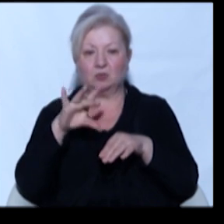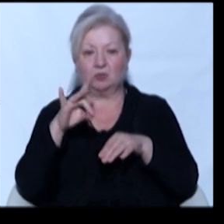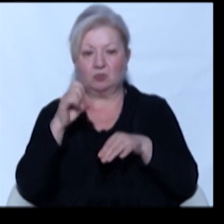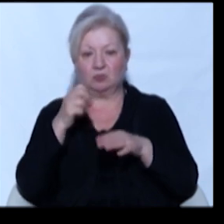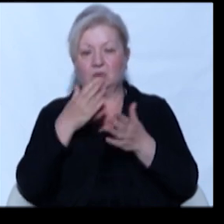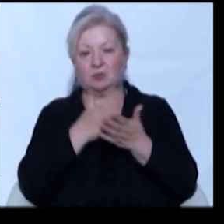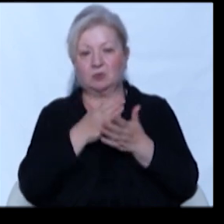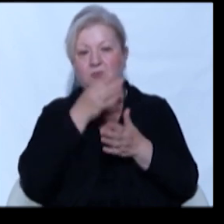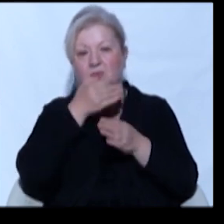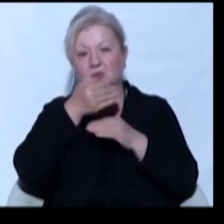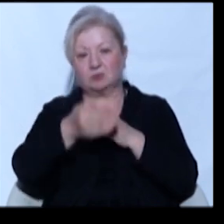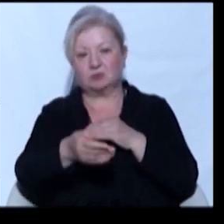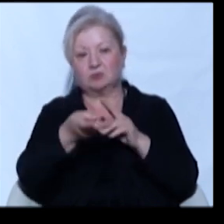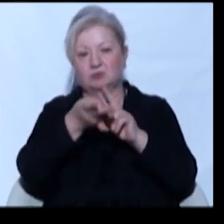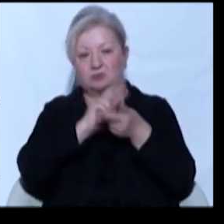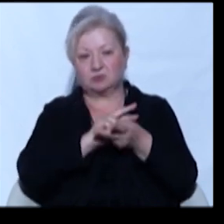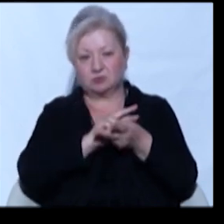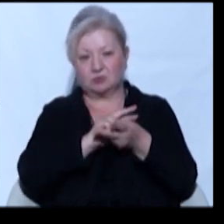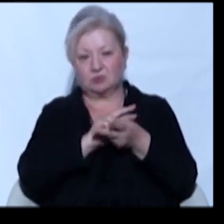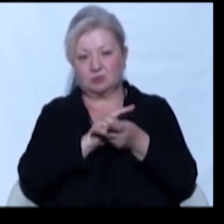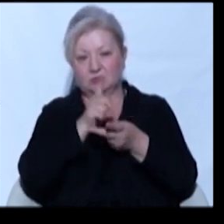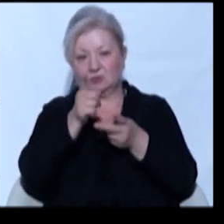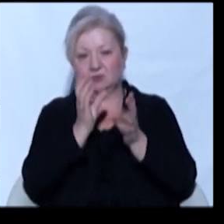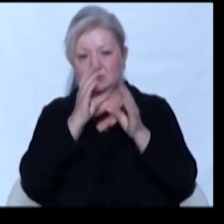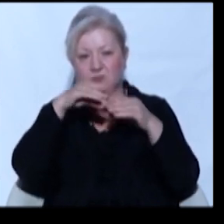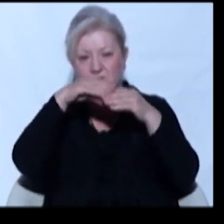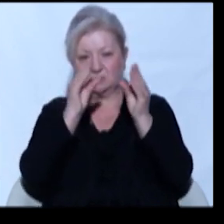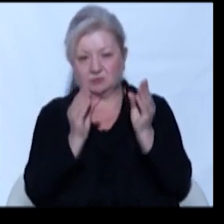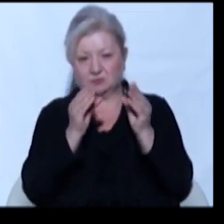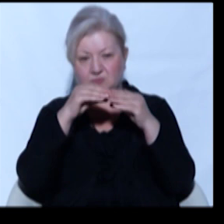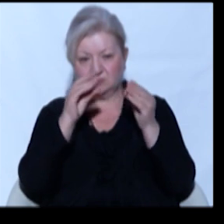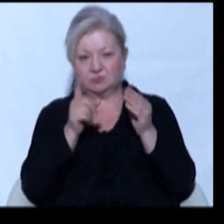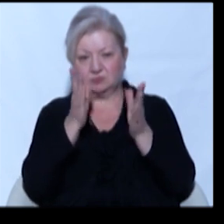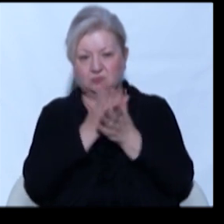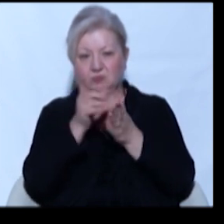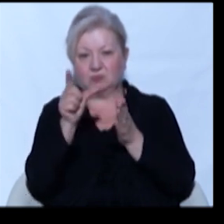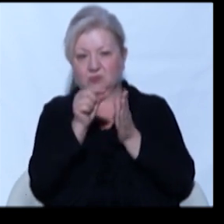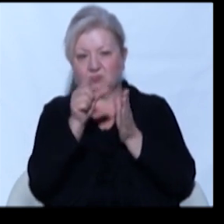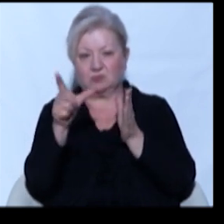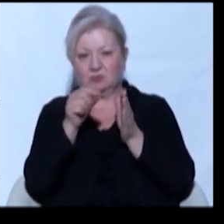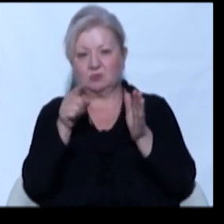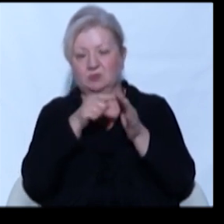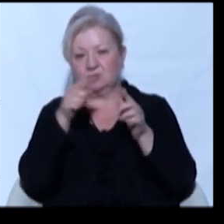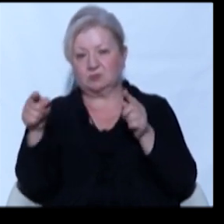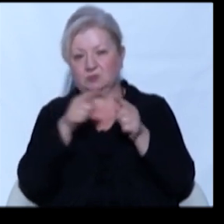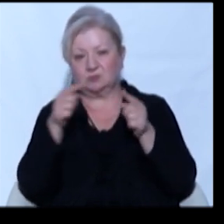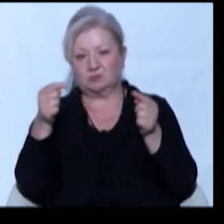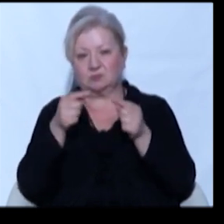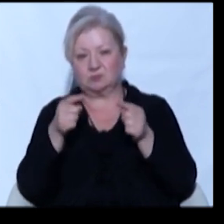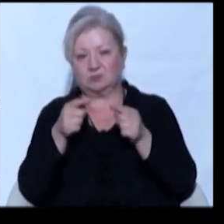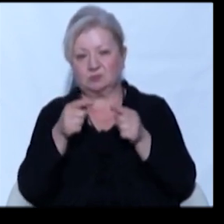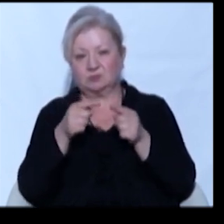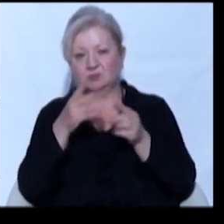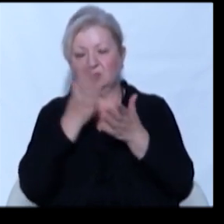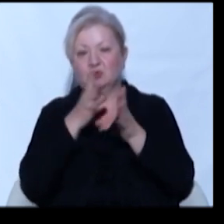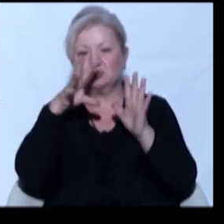შემდეგ შევცვალოთ, მოდით, ეს სიმრუდე. აი ფოკუსური მანძილი არ ემთხვევა ბადურას, ანუ